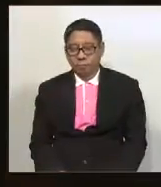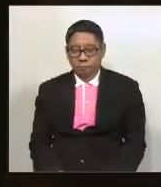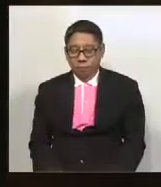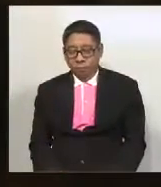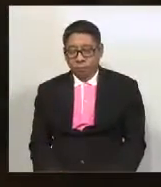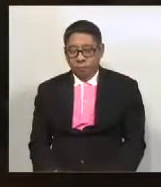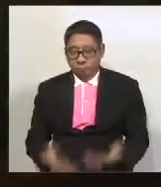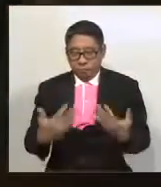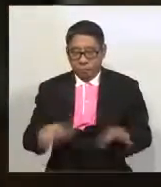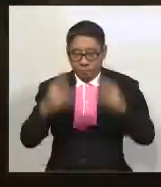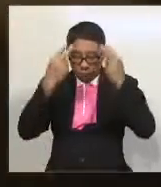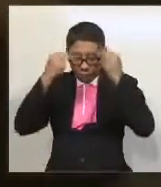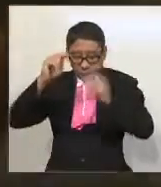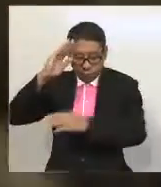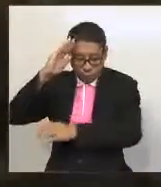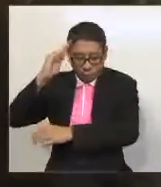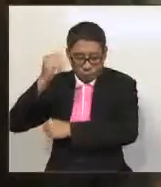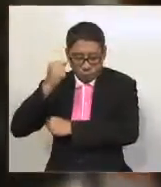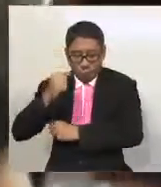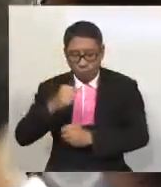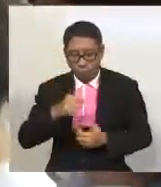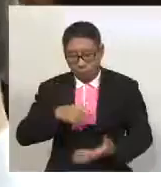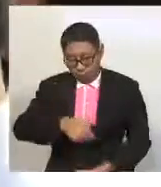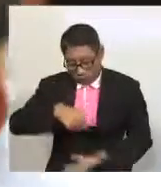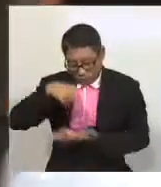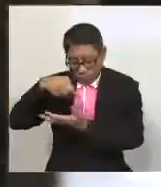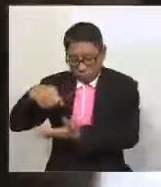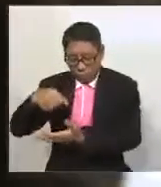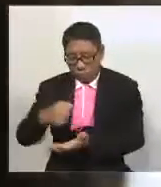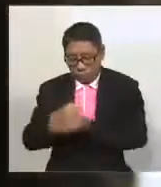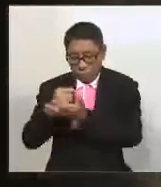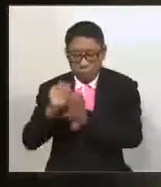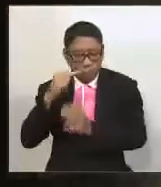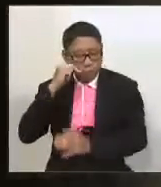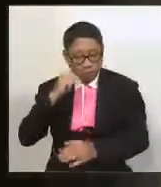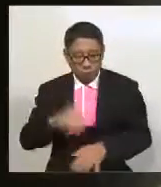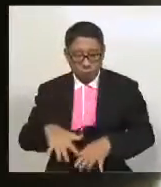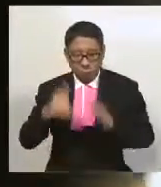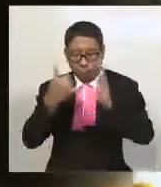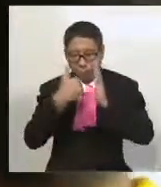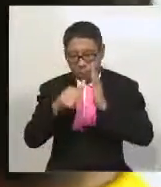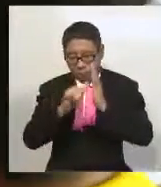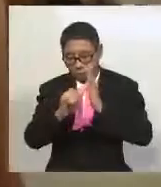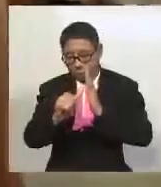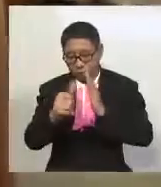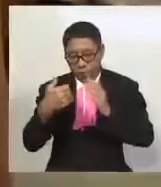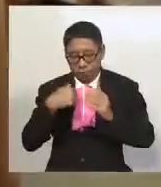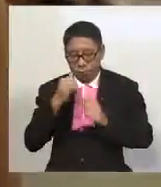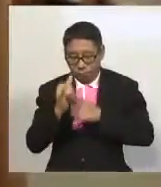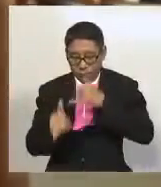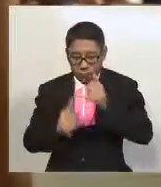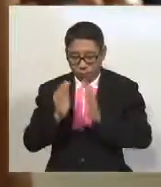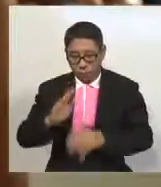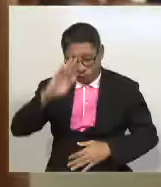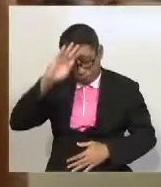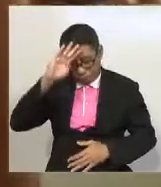หลังจากนั้นค่ะท่านนายกรัฐมนตรีได้มอบถุงยังชีพให้กับผู้ประสบภัยในจังหวัดยะโสธรแล้วก็ไปเยี่ยมผู้ป่วยติด